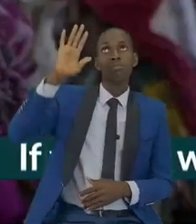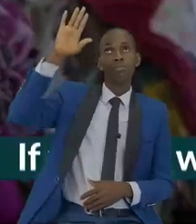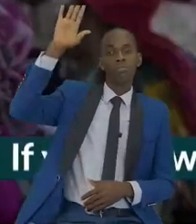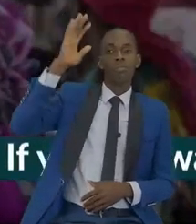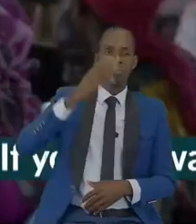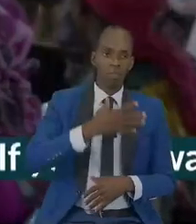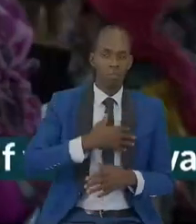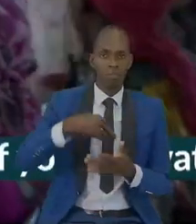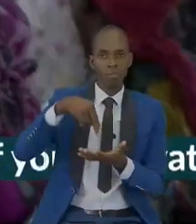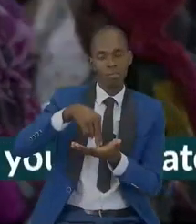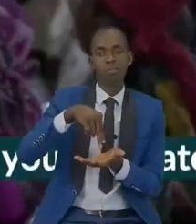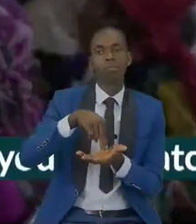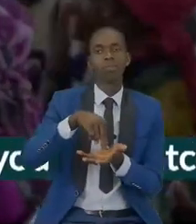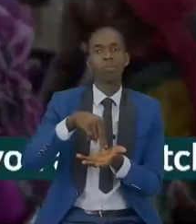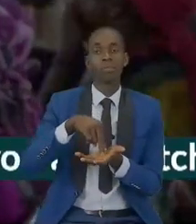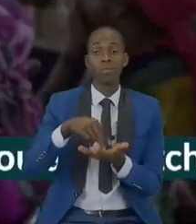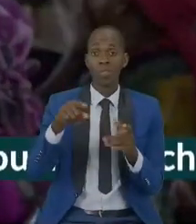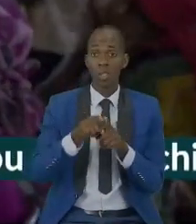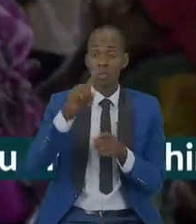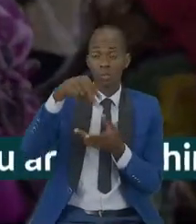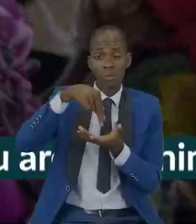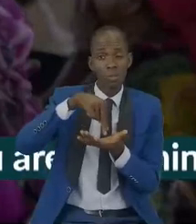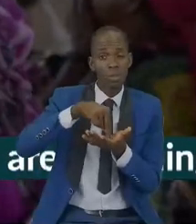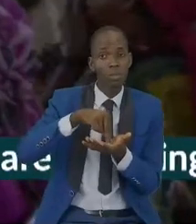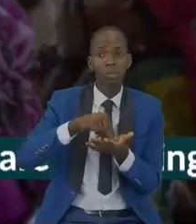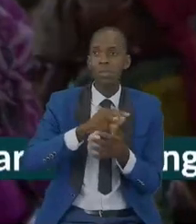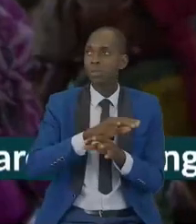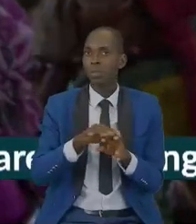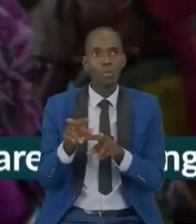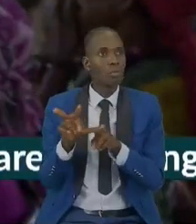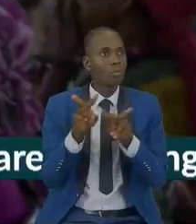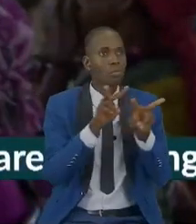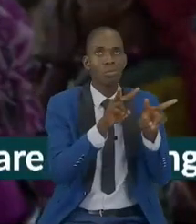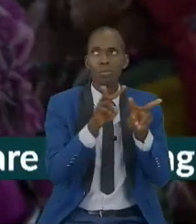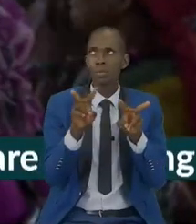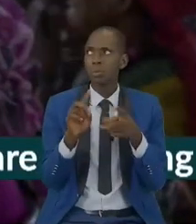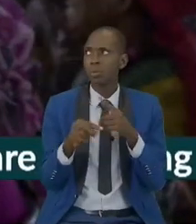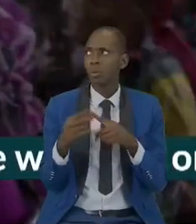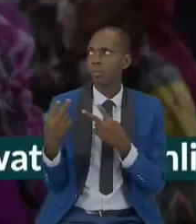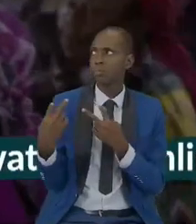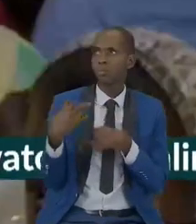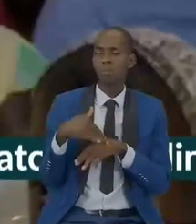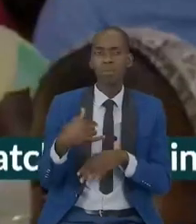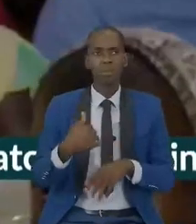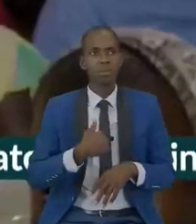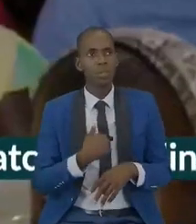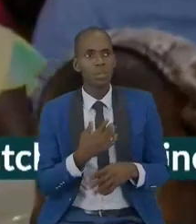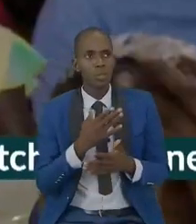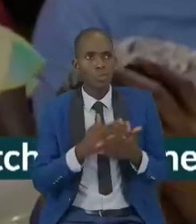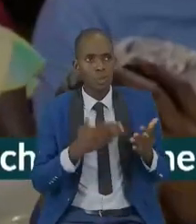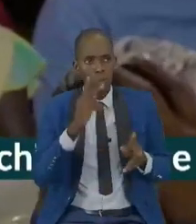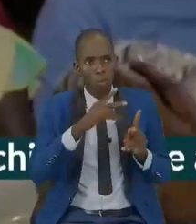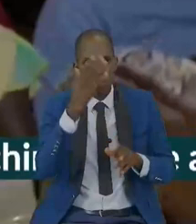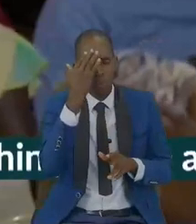ton cœur. Lève la main et lève-toi. Dès que tu te mets debout là, ferme les yeux. Comme